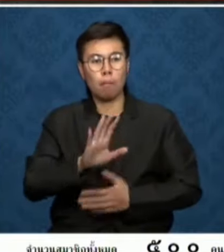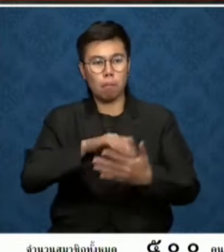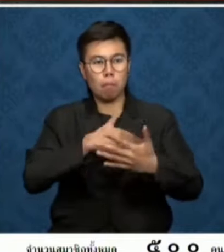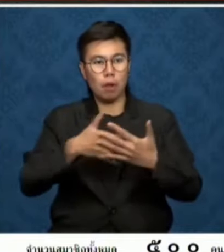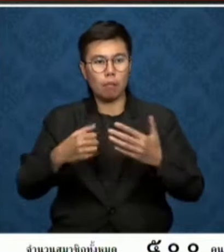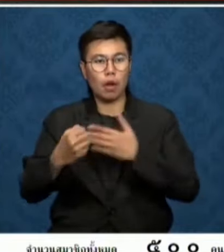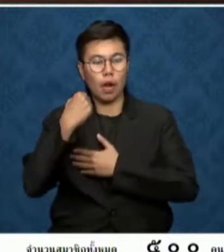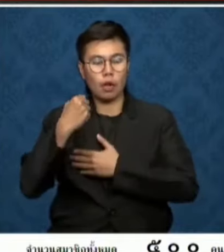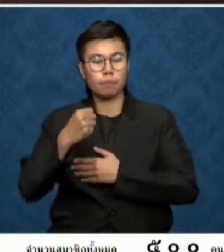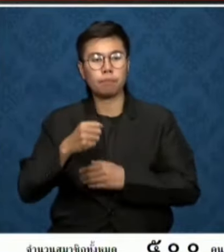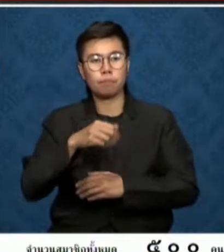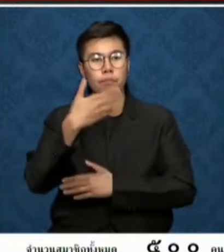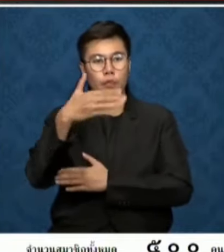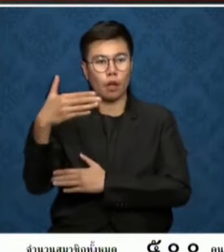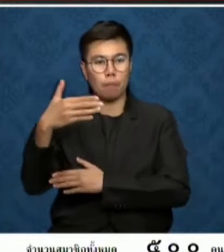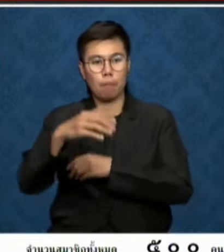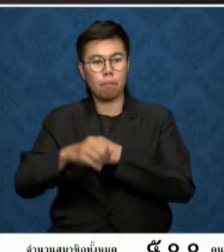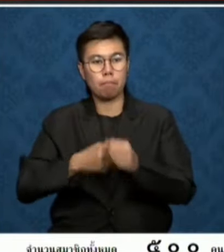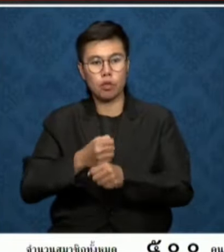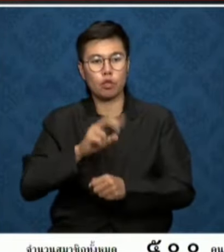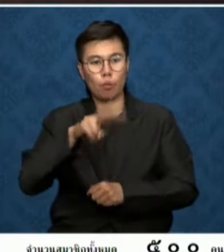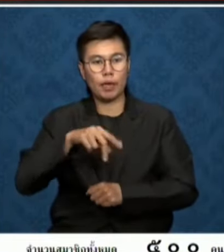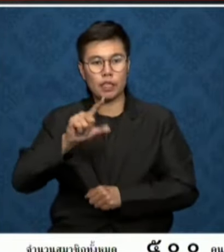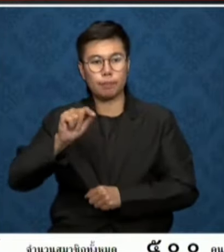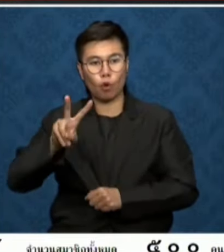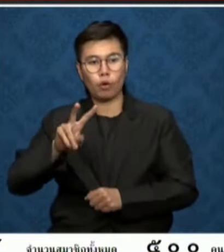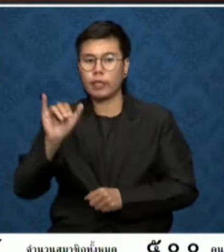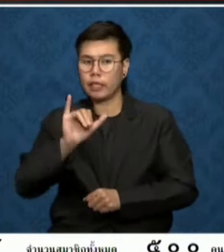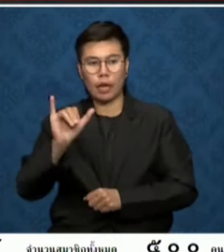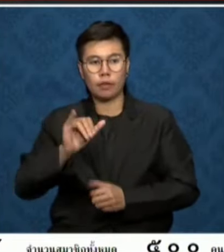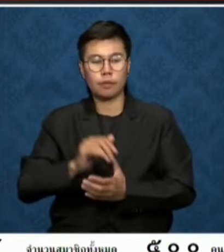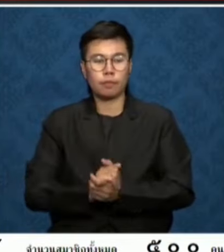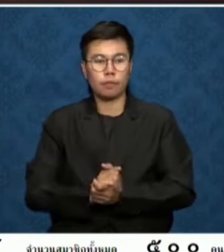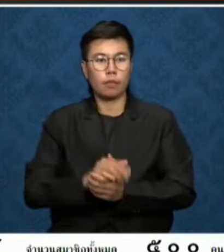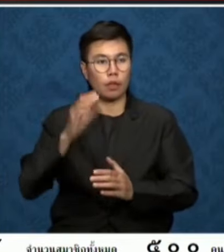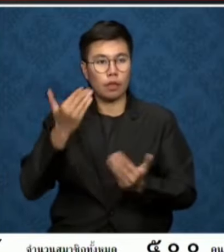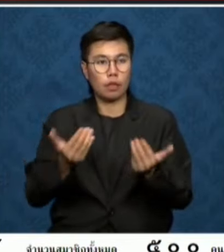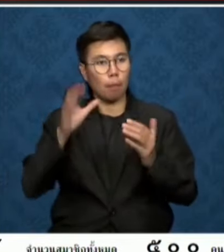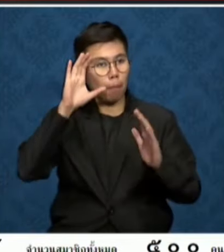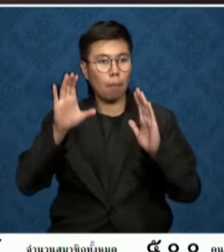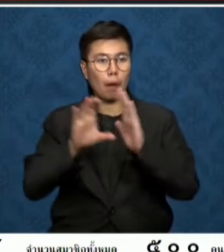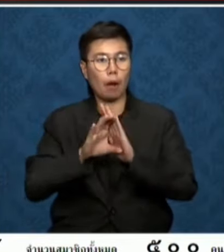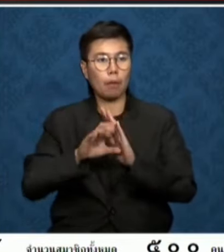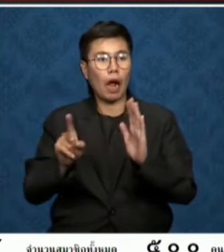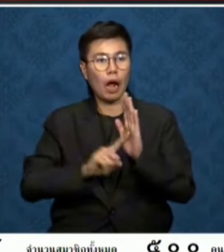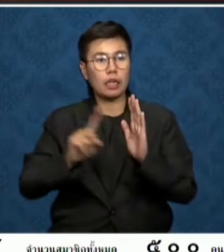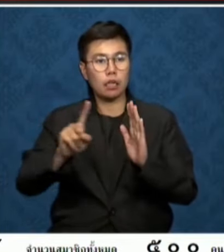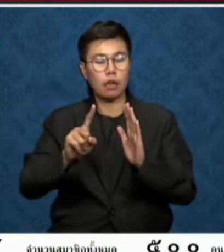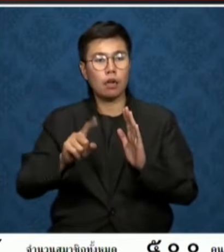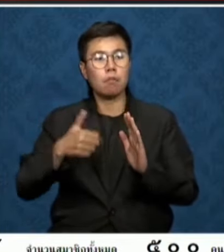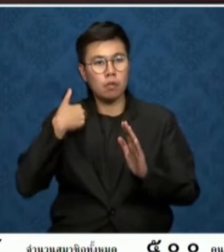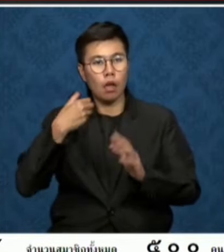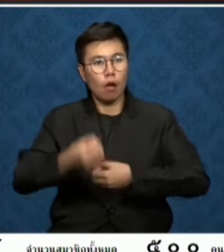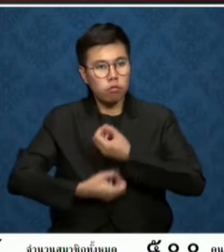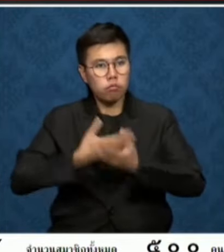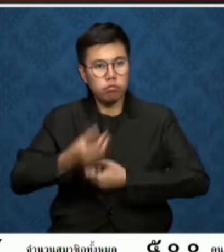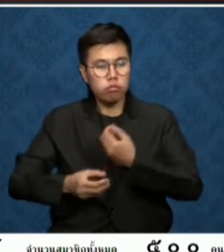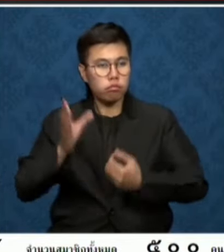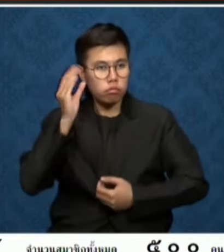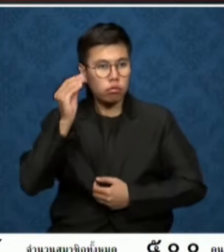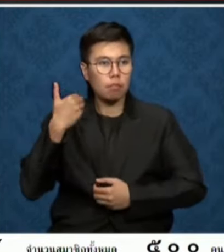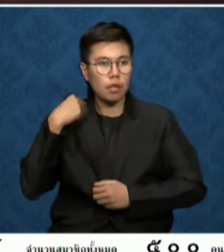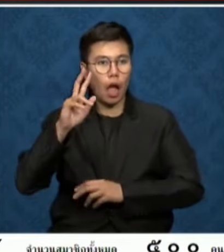ลังงานชาติ2022เลยนะคะภาพนี้เป็นภาพที่ครั้งแรกที่จะมีการรับฟังความคิดเห็นค่ะข่าวออกประม